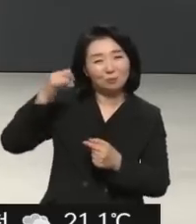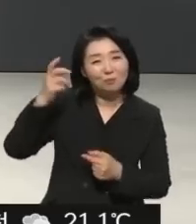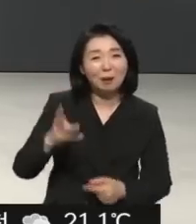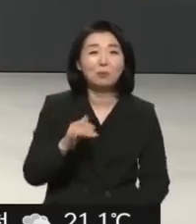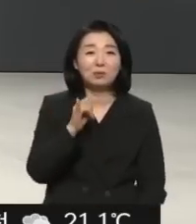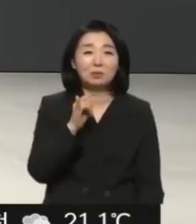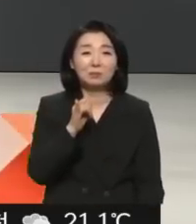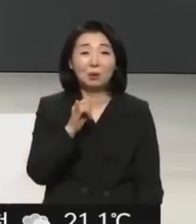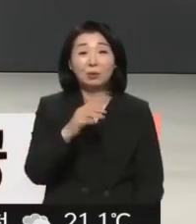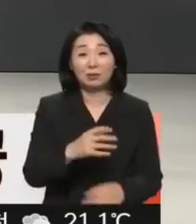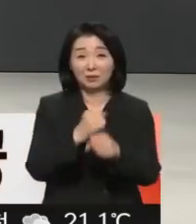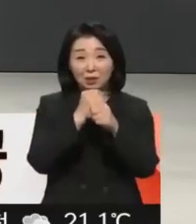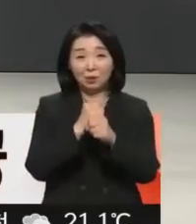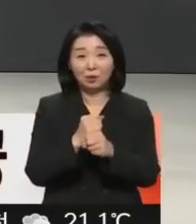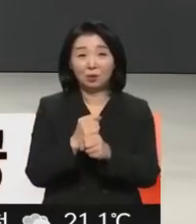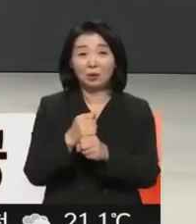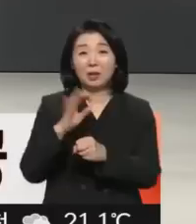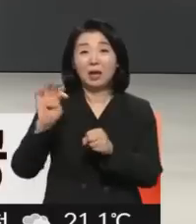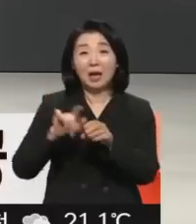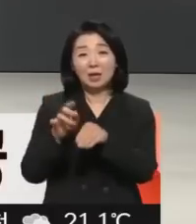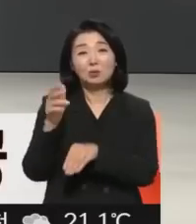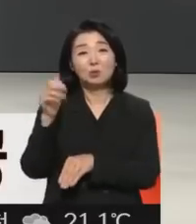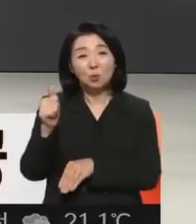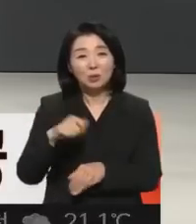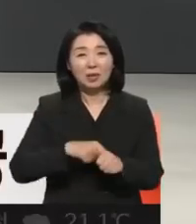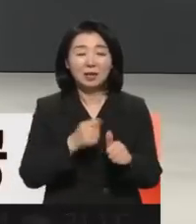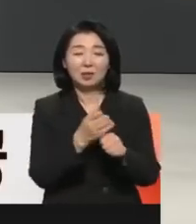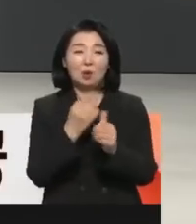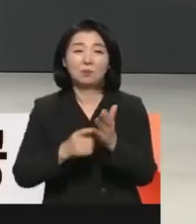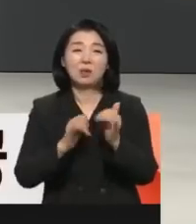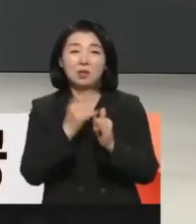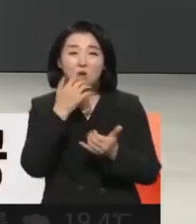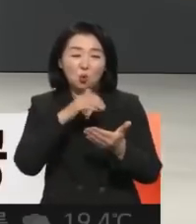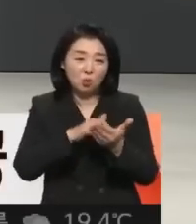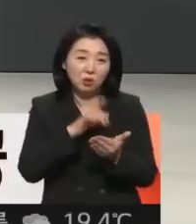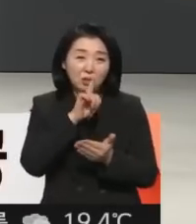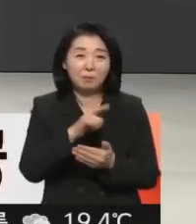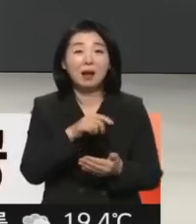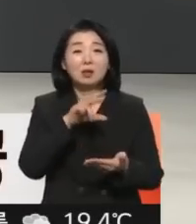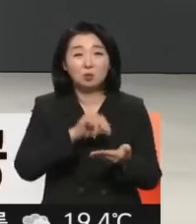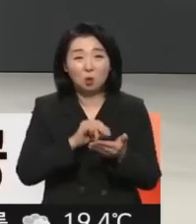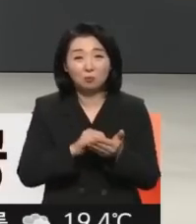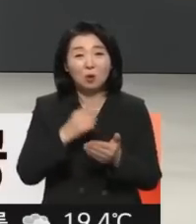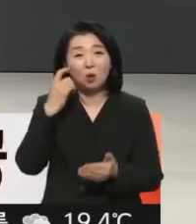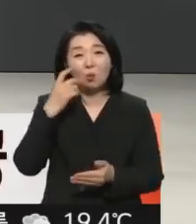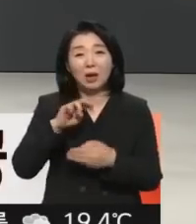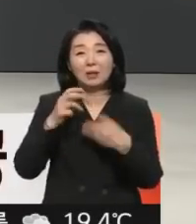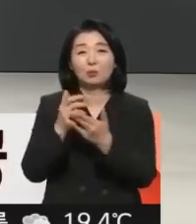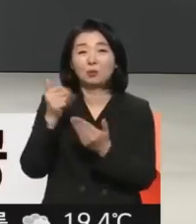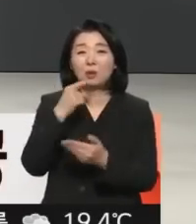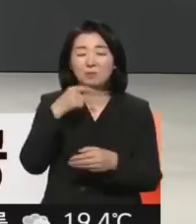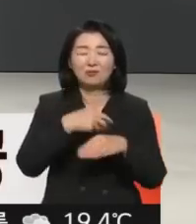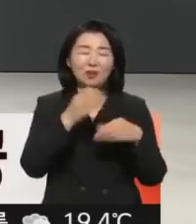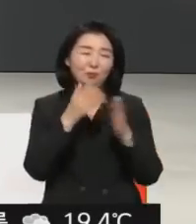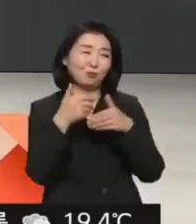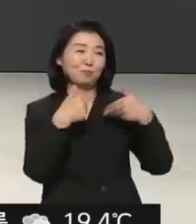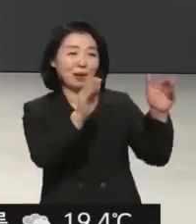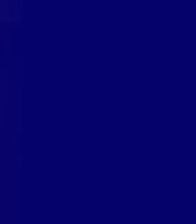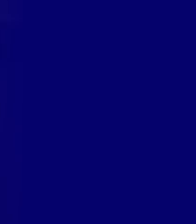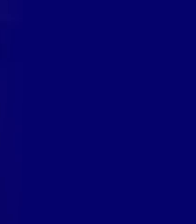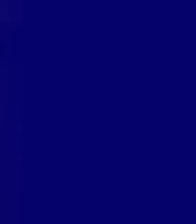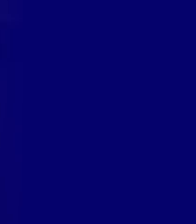발제는 이렇게 정리합니다. 한덕수 총리 강제동원 피해자의 돌덩이 발언 파문, 신스틸러 한동훈 장관의 민주당 맹공,